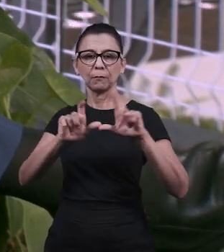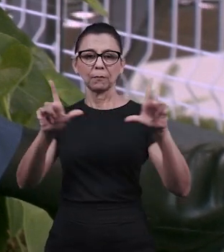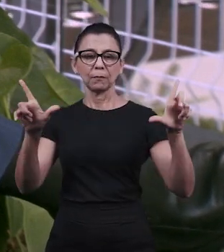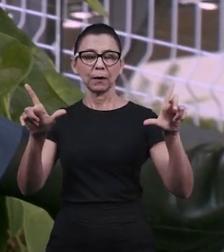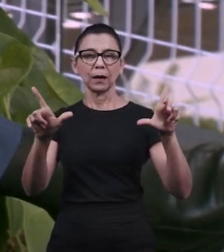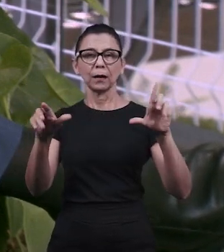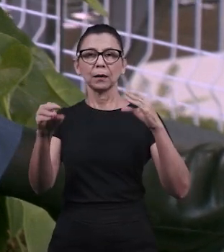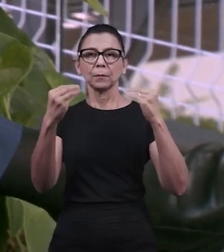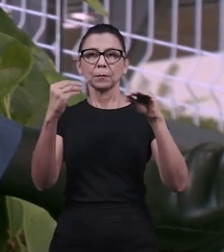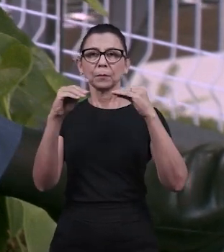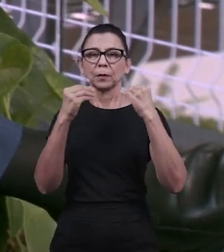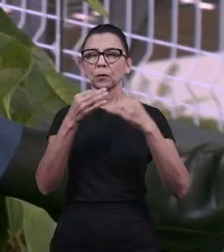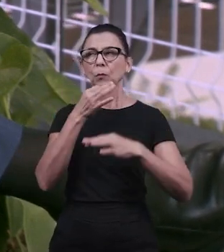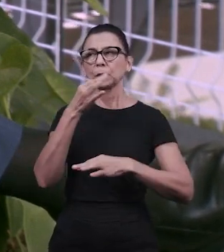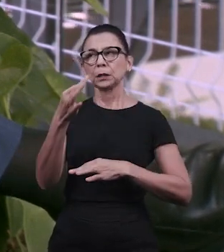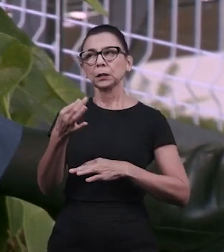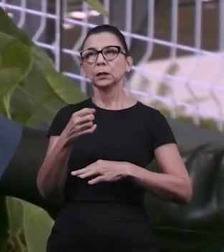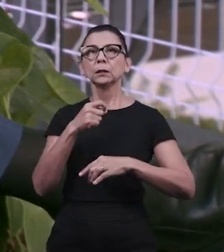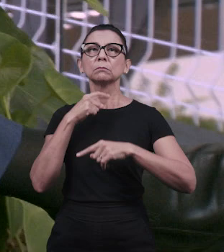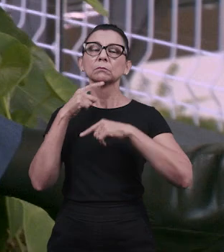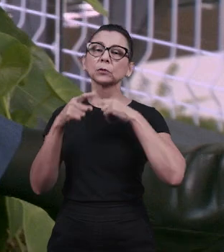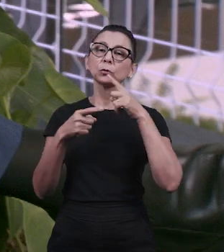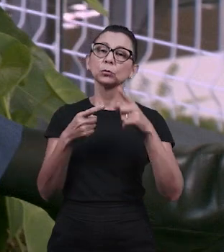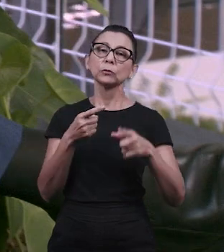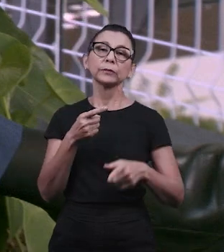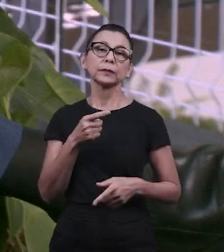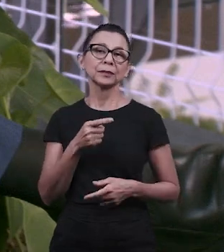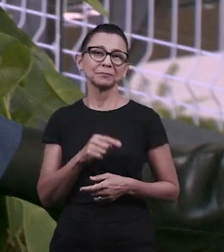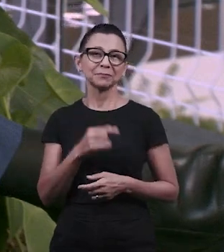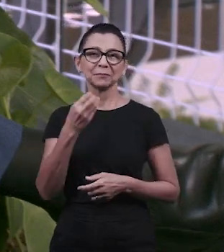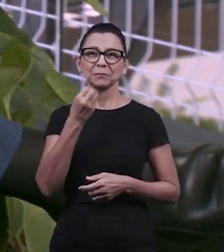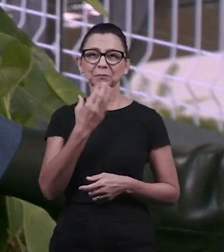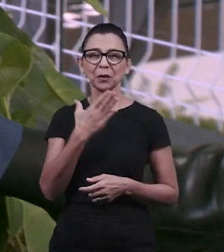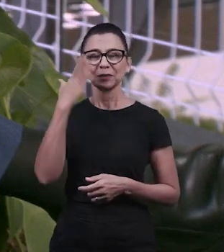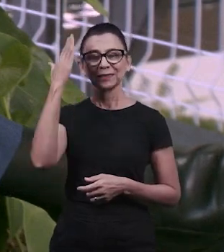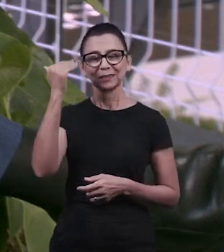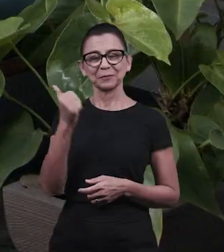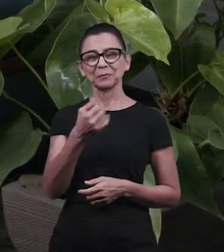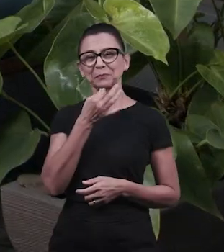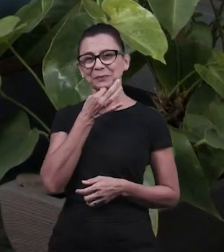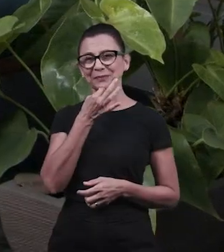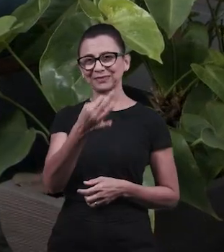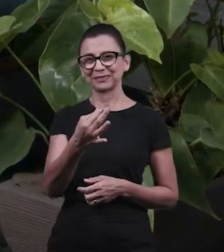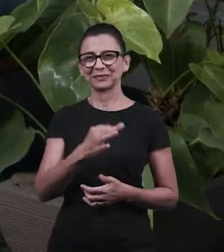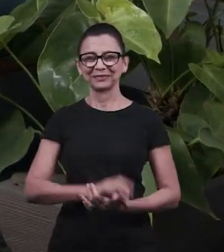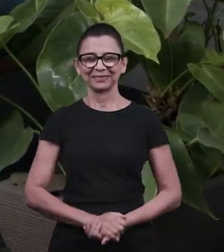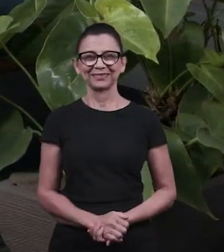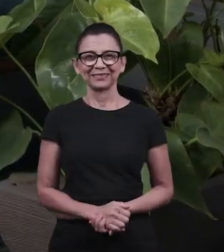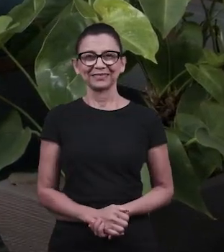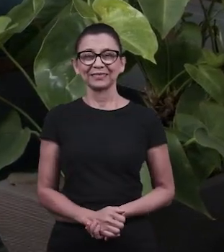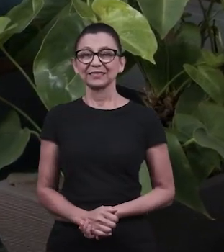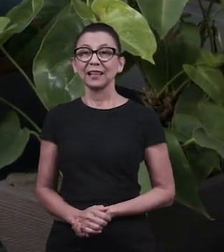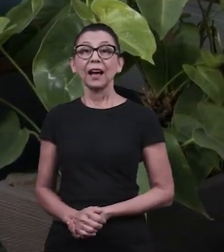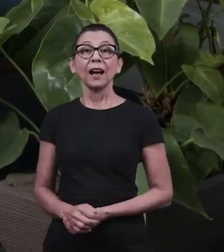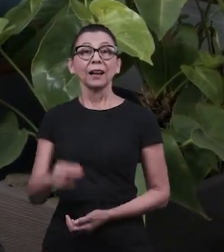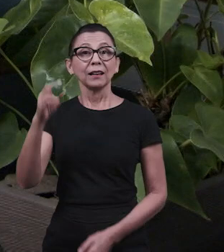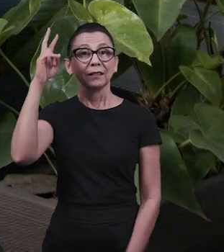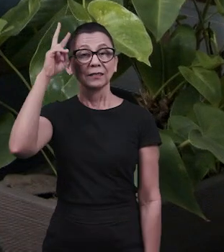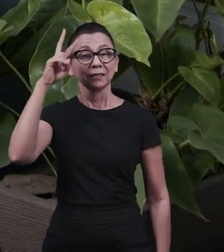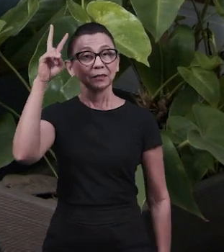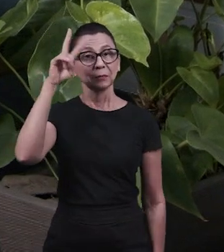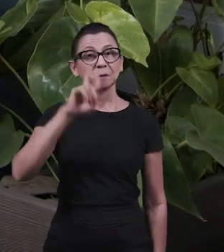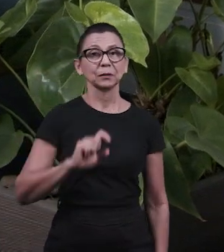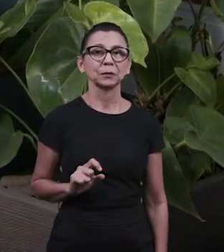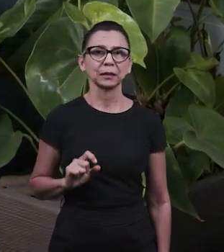QR-коду на экране. Вы скажите нам, что вам больше всего нравится. Мы будем рады слышать ваше мнение. И в этот момент хотел